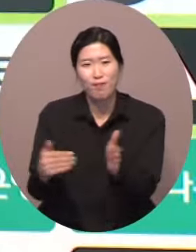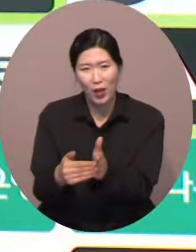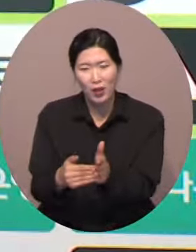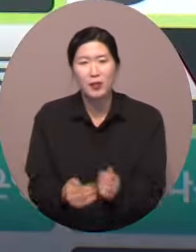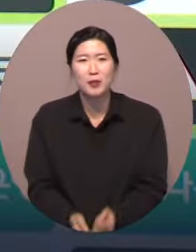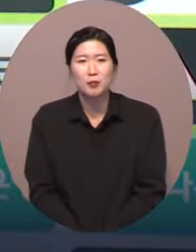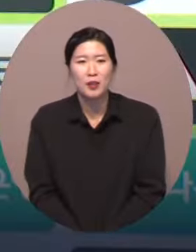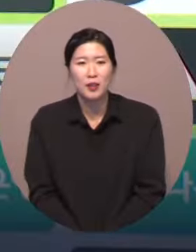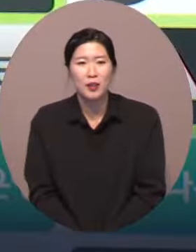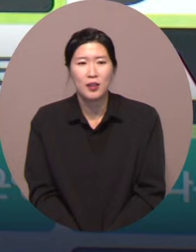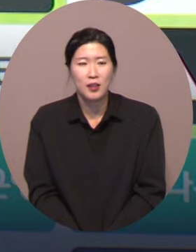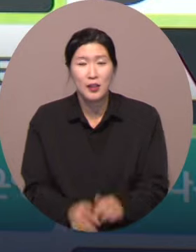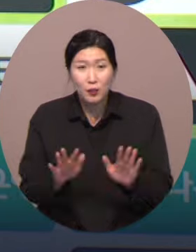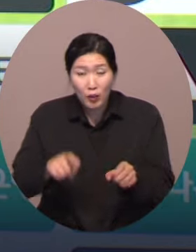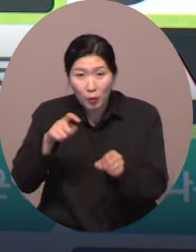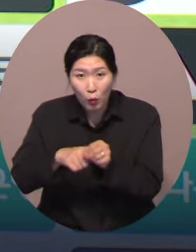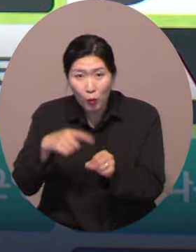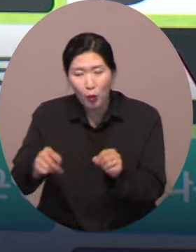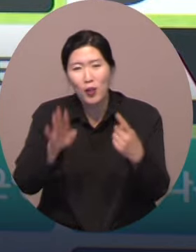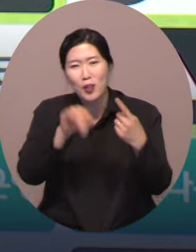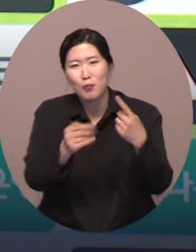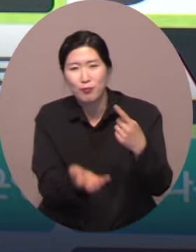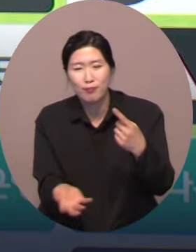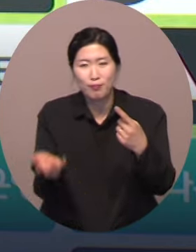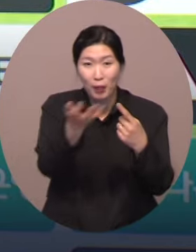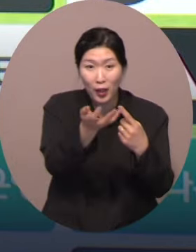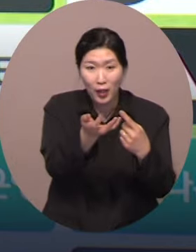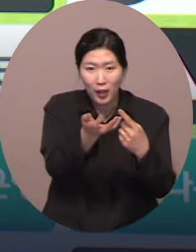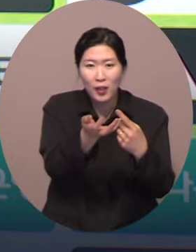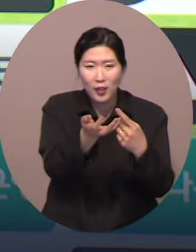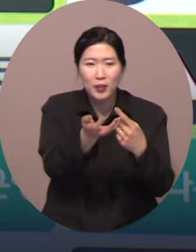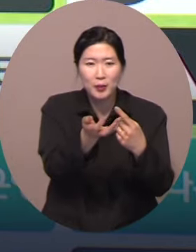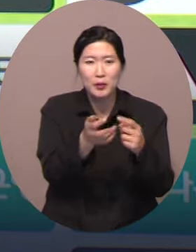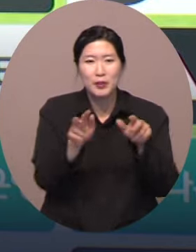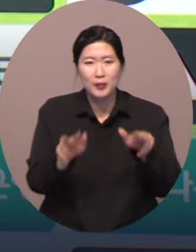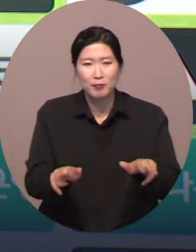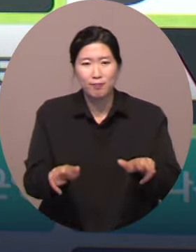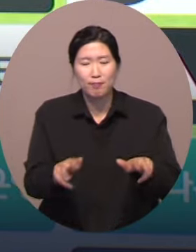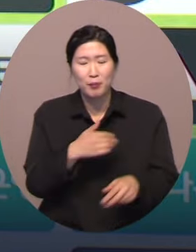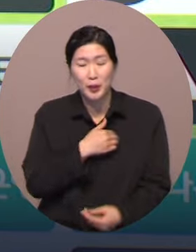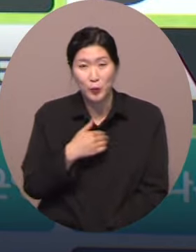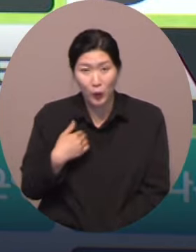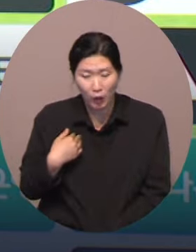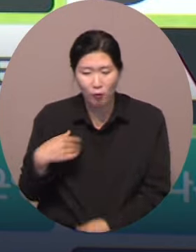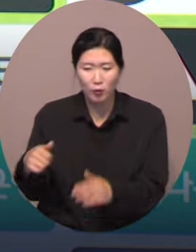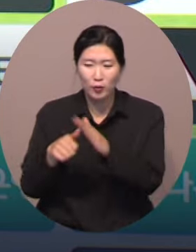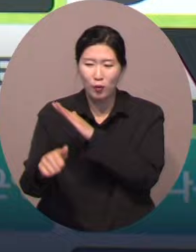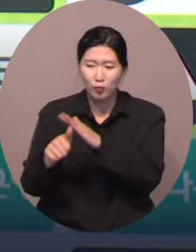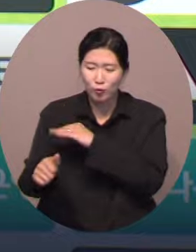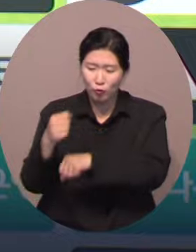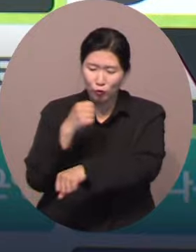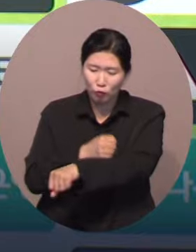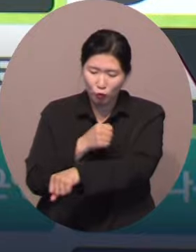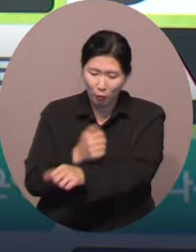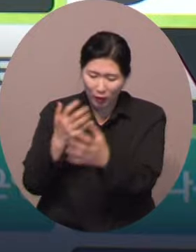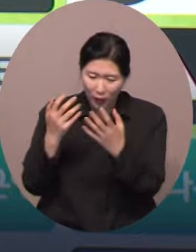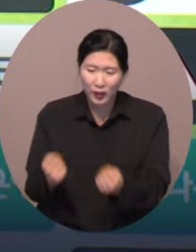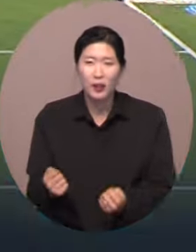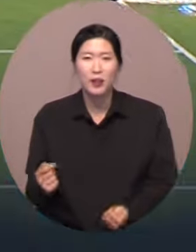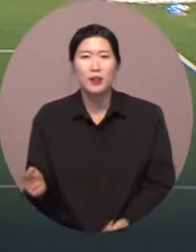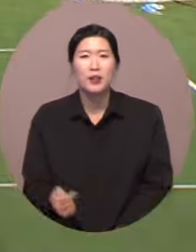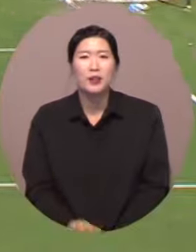플레이오프 진출하는 게 저희 최종적인 목표고 순위였기 때문에 저희들이 너무 지금 선수들이 잘하고